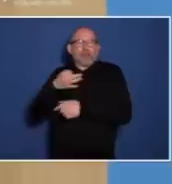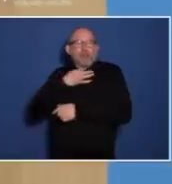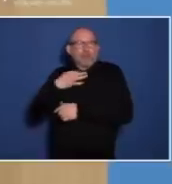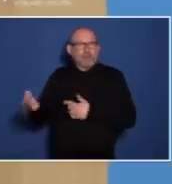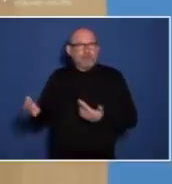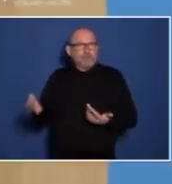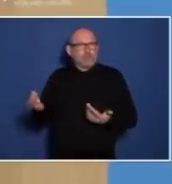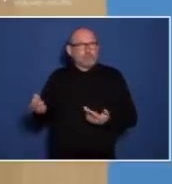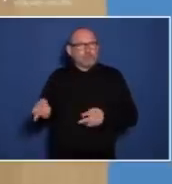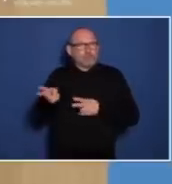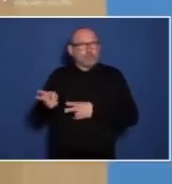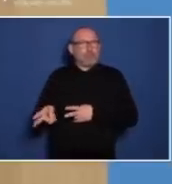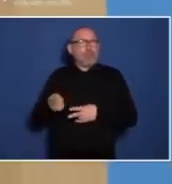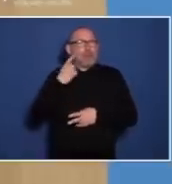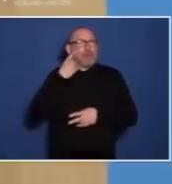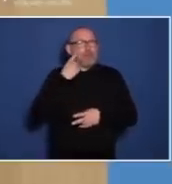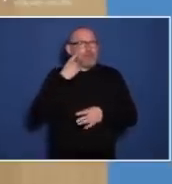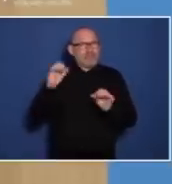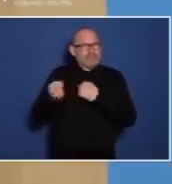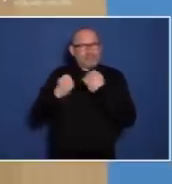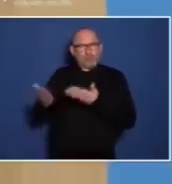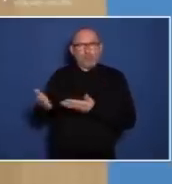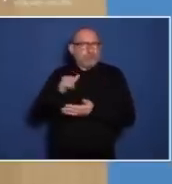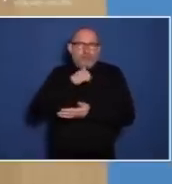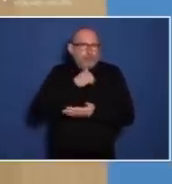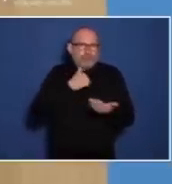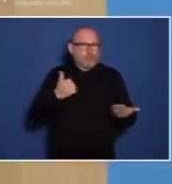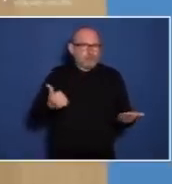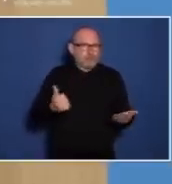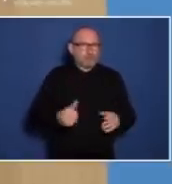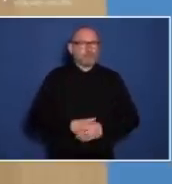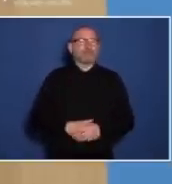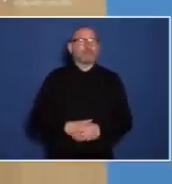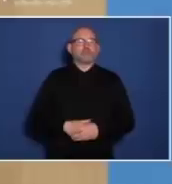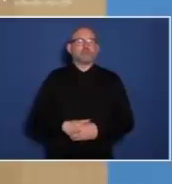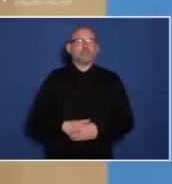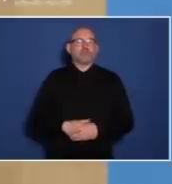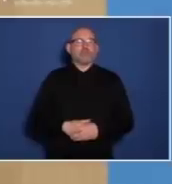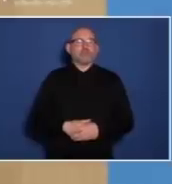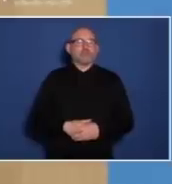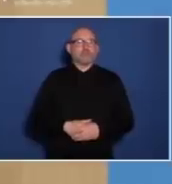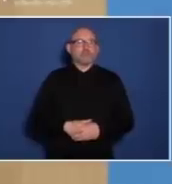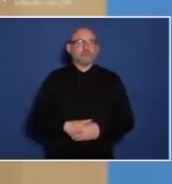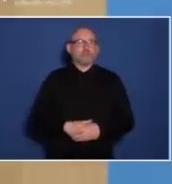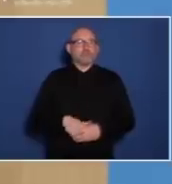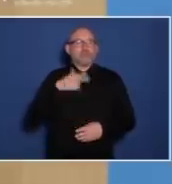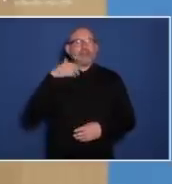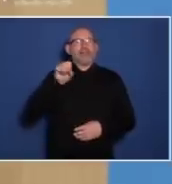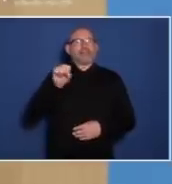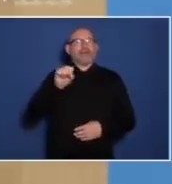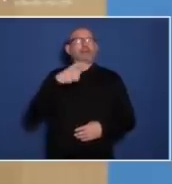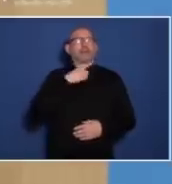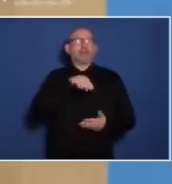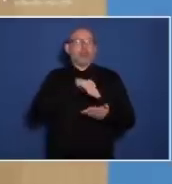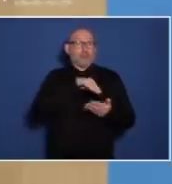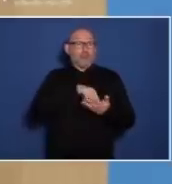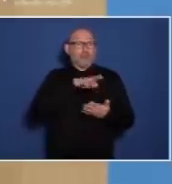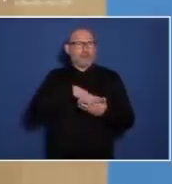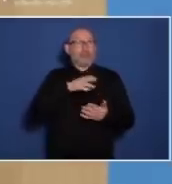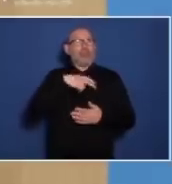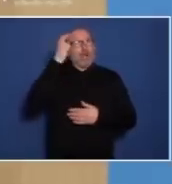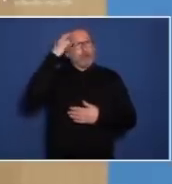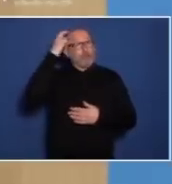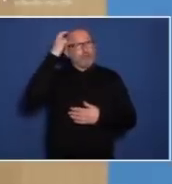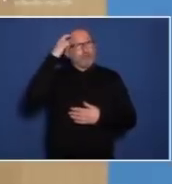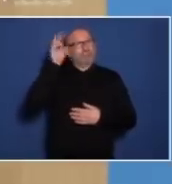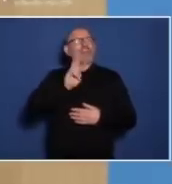nicht mehr aufrechtzuerhalten. Aber da sind wir im Moment nicht. Danke. Sie sind doch auch immer dabei, wenn Herr Professor Wieler hier zusammen mit dem